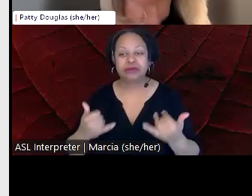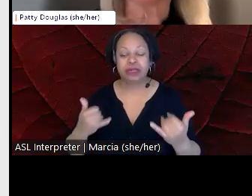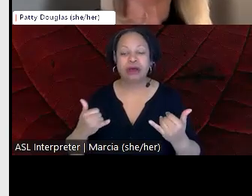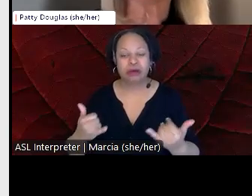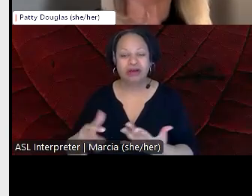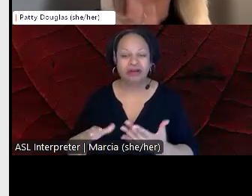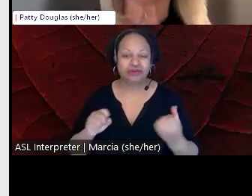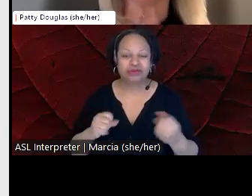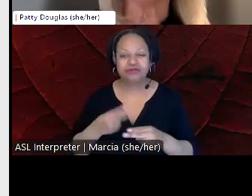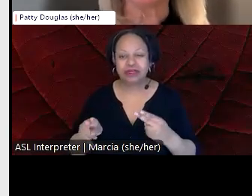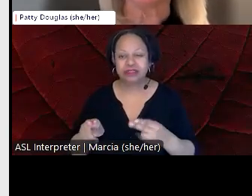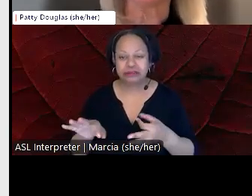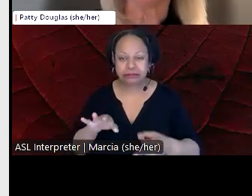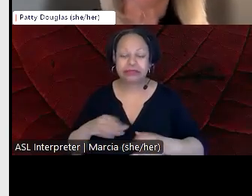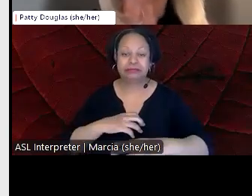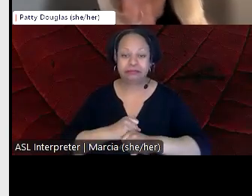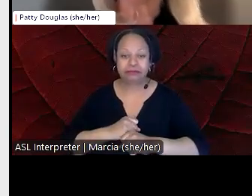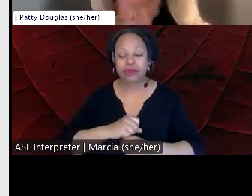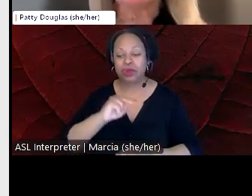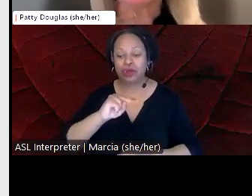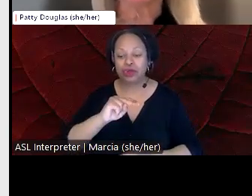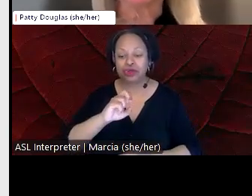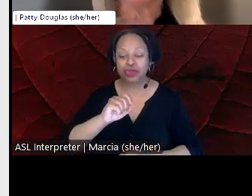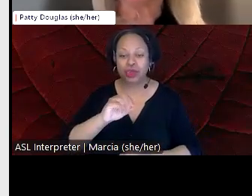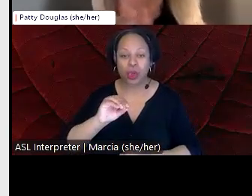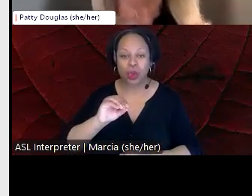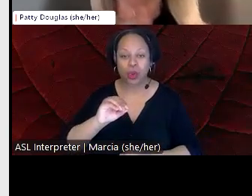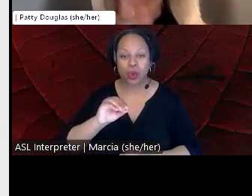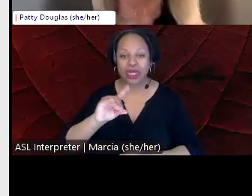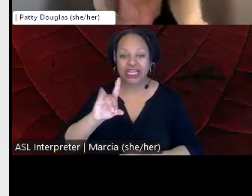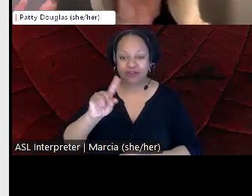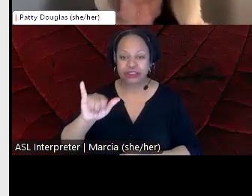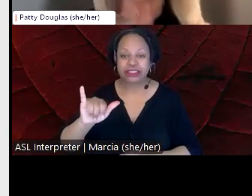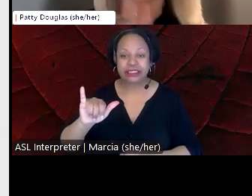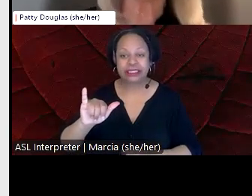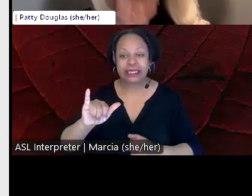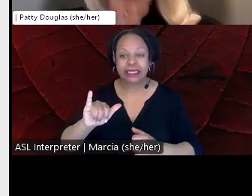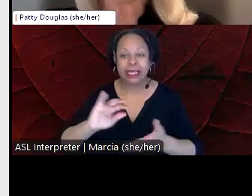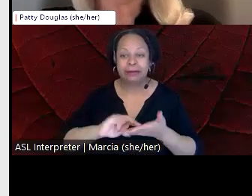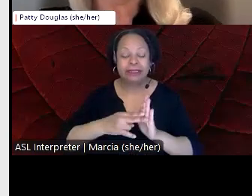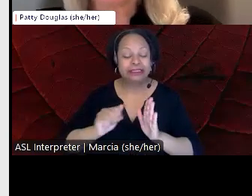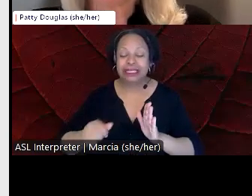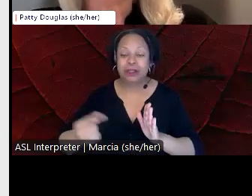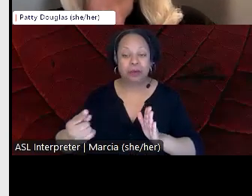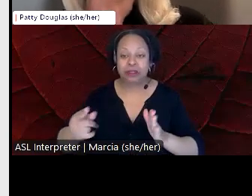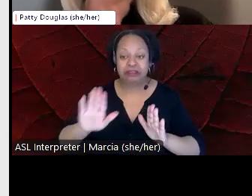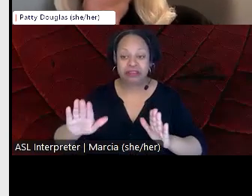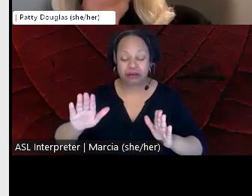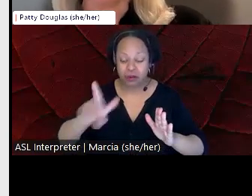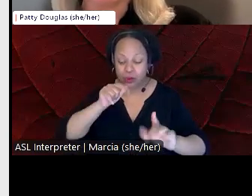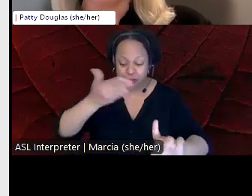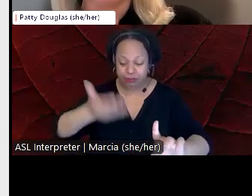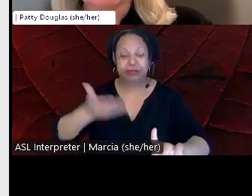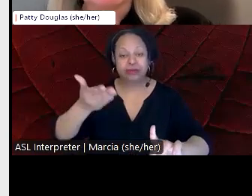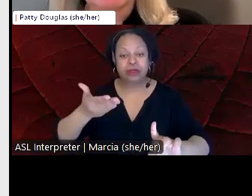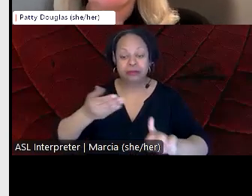c'est un mot describes a state qui of décrit being. un état So we're d'être. all part of it. Nous en faisons tous partie. Nobody is part of neurodiversity